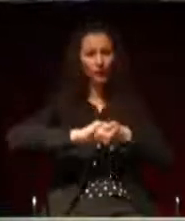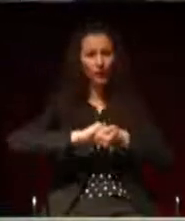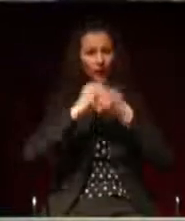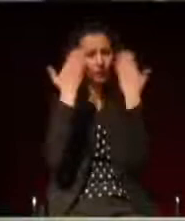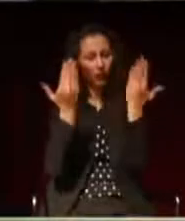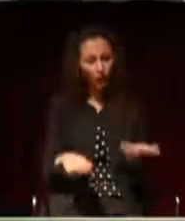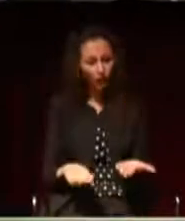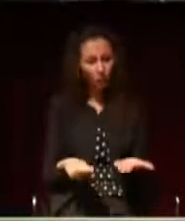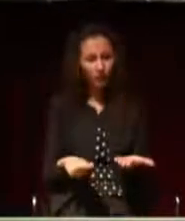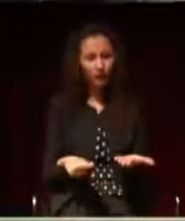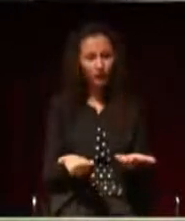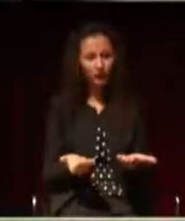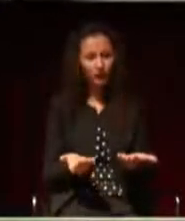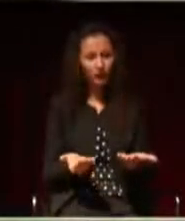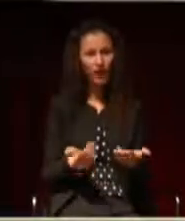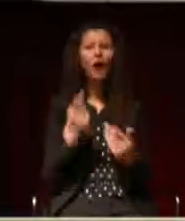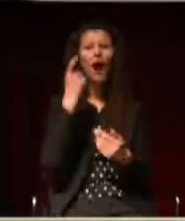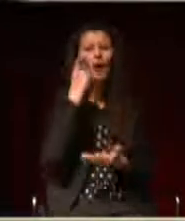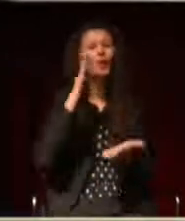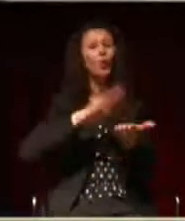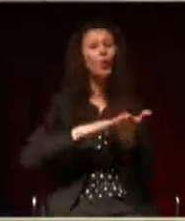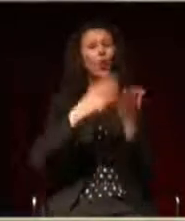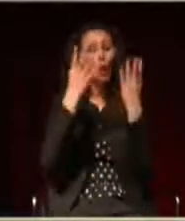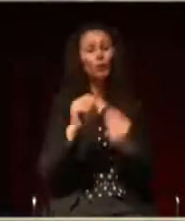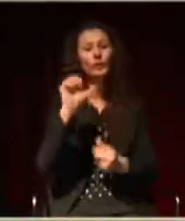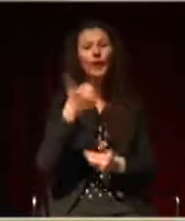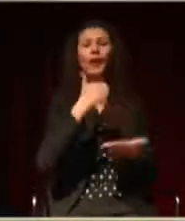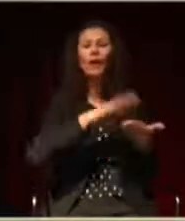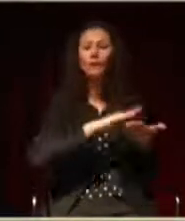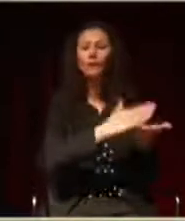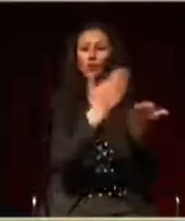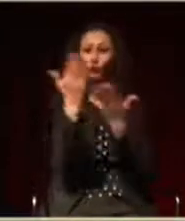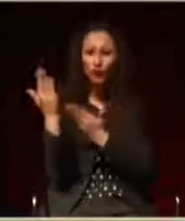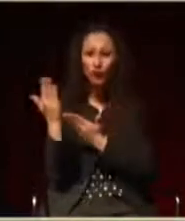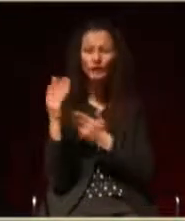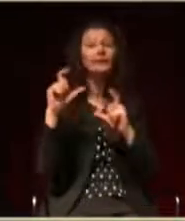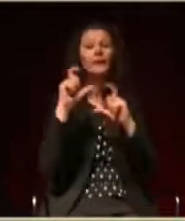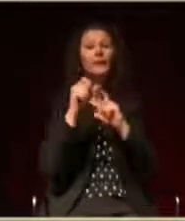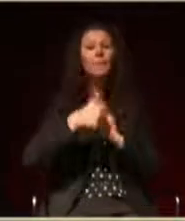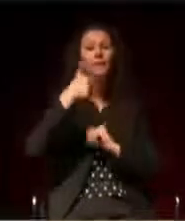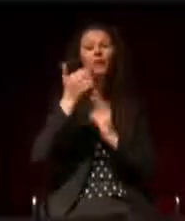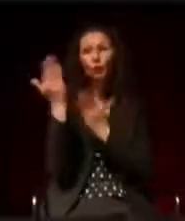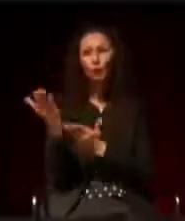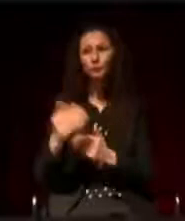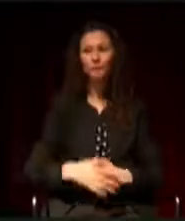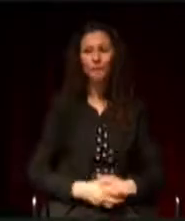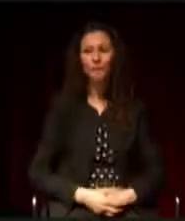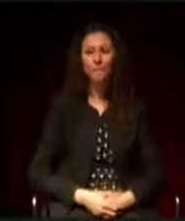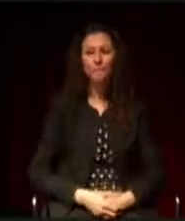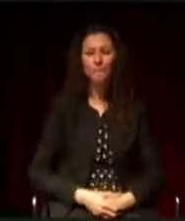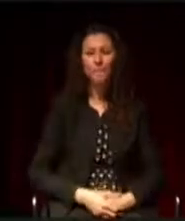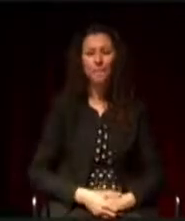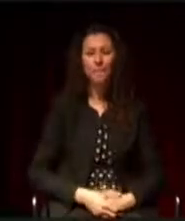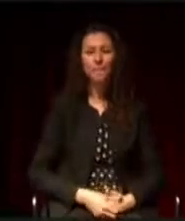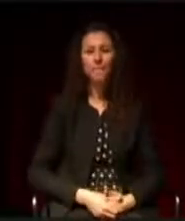oy birliğiyle kabul edilmiştir. Hayırlı uğurlu olsun değerli arkadaşlar. Serdar Başkanım buyurun.